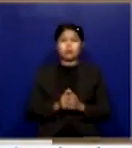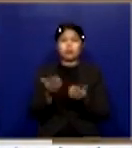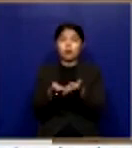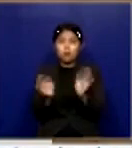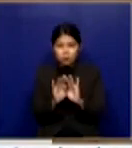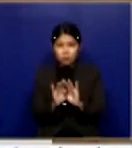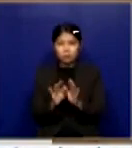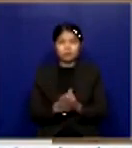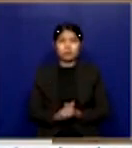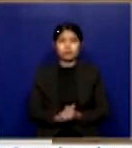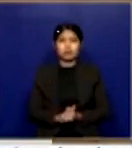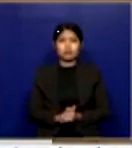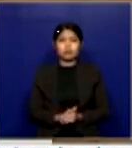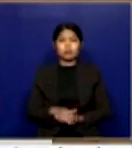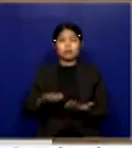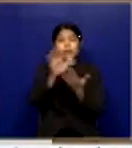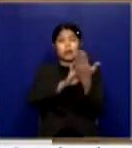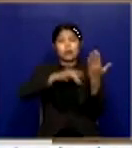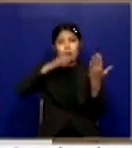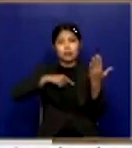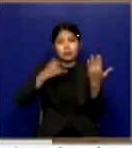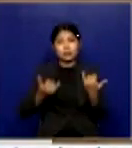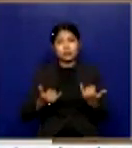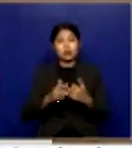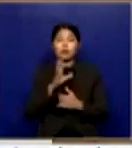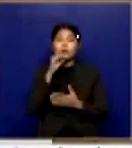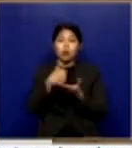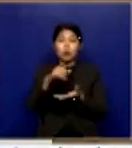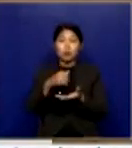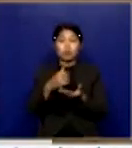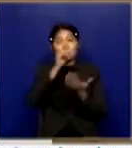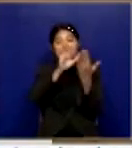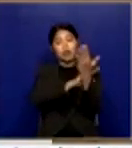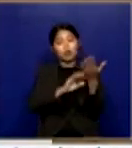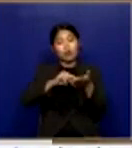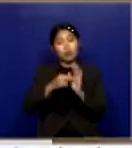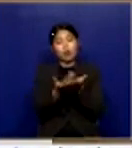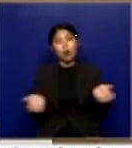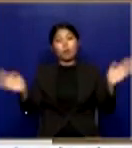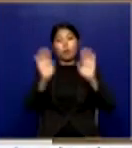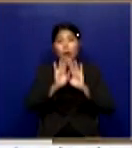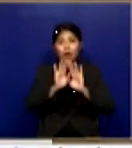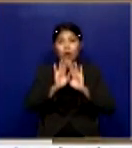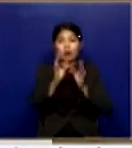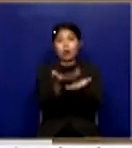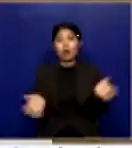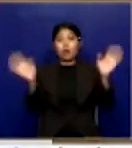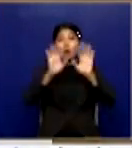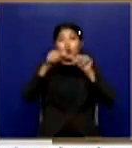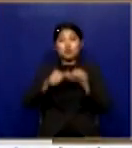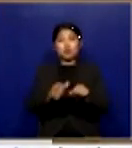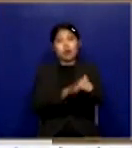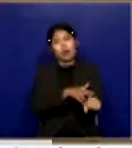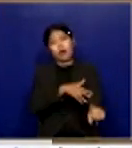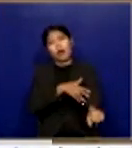นะครับประเทศไทยที่เราเคยพูดกันว่าเป็นครอบครัวเดียวกันและเป็นครอบครัวใหญ่ที่อยู่อาศัยกันมา